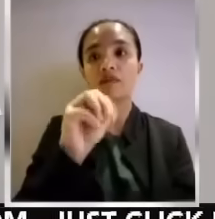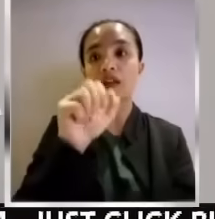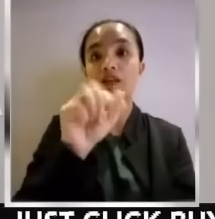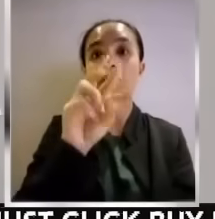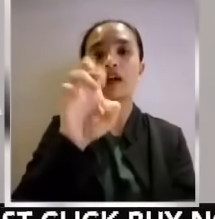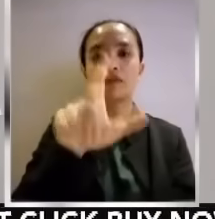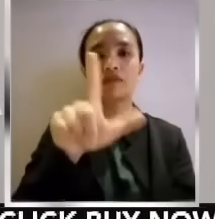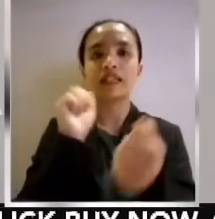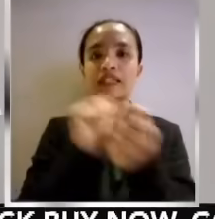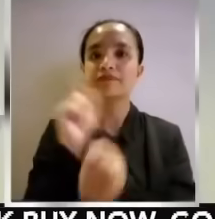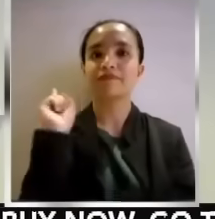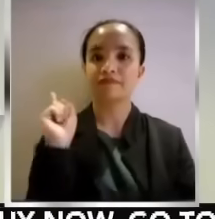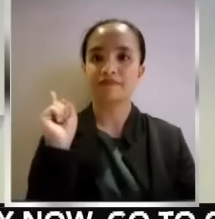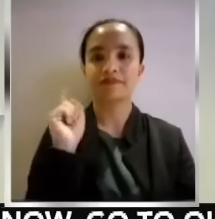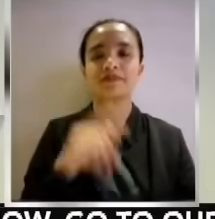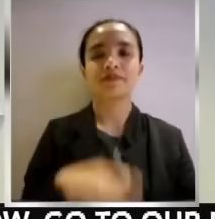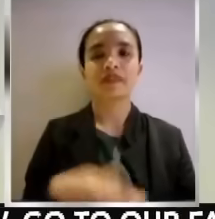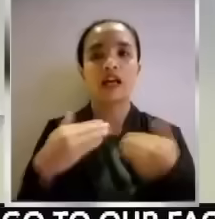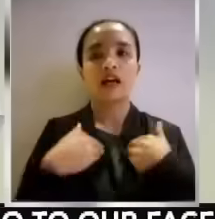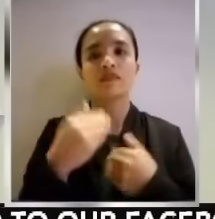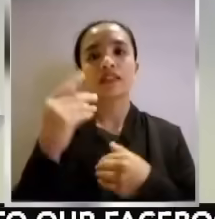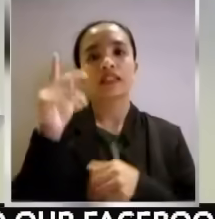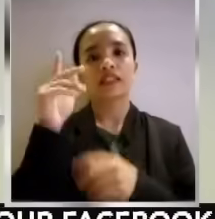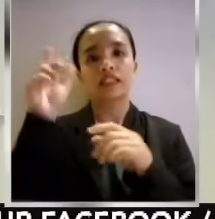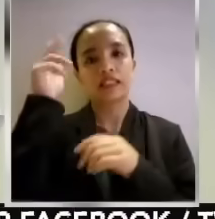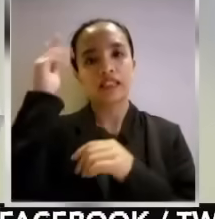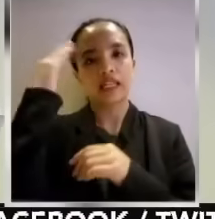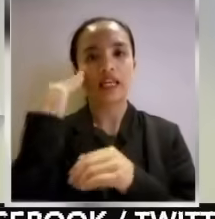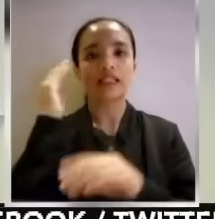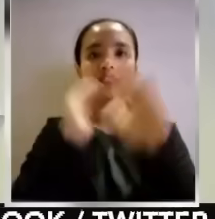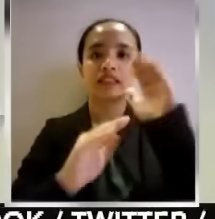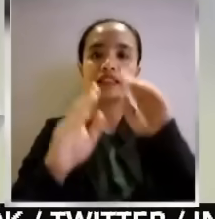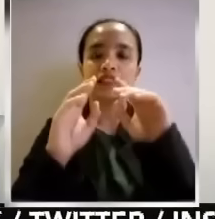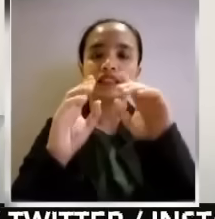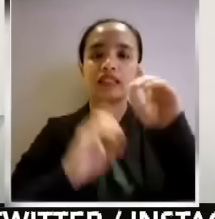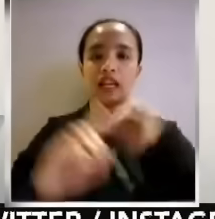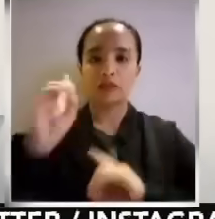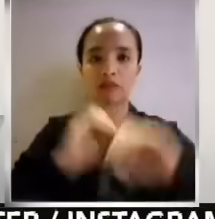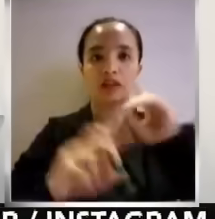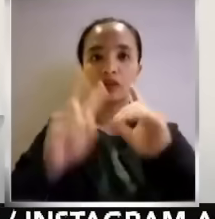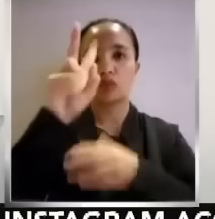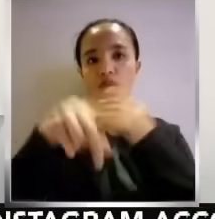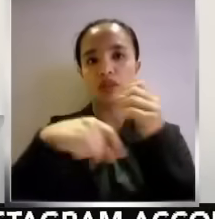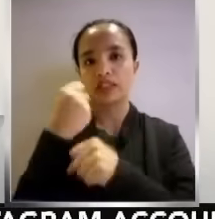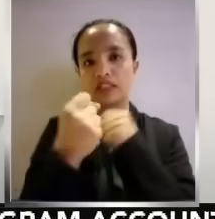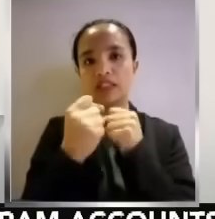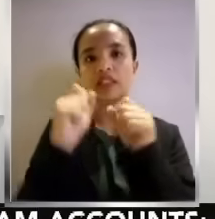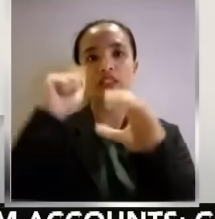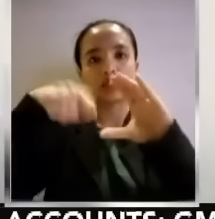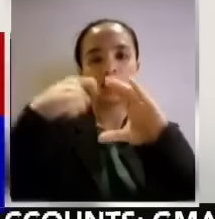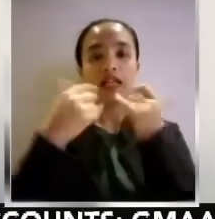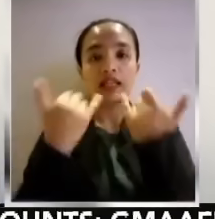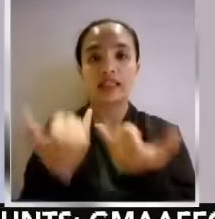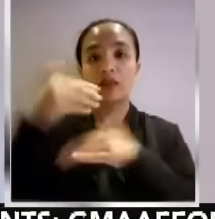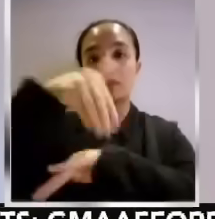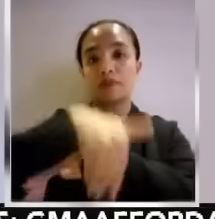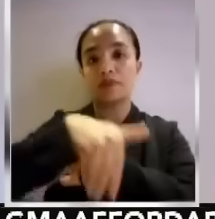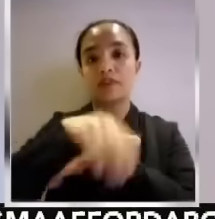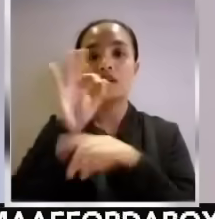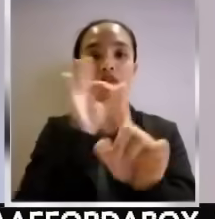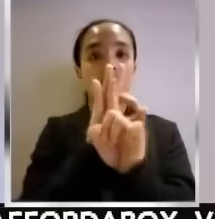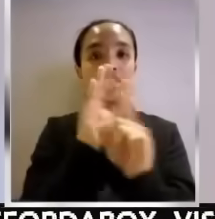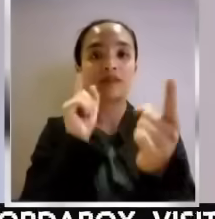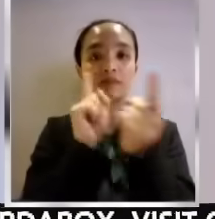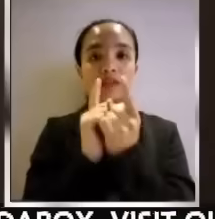Meron ding bagong K-drama si Seojun na 2 taon niya sinuot. Ngayong gabi ang fan meet ni Seojun sa Big